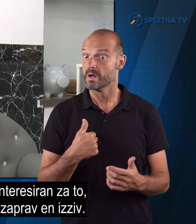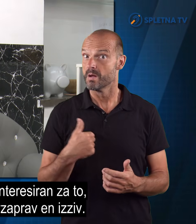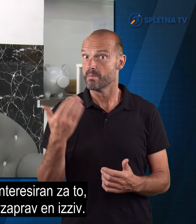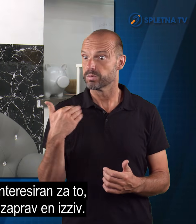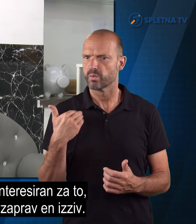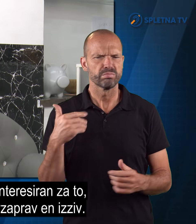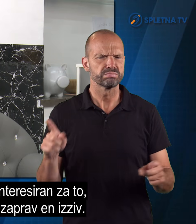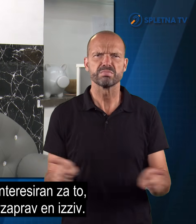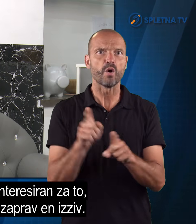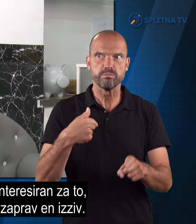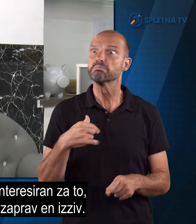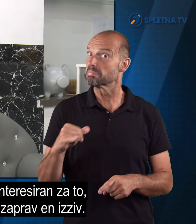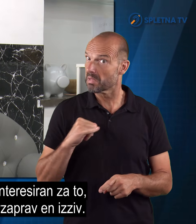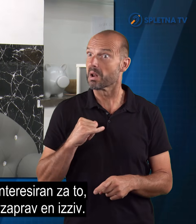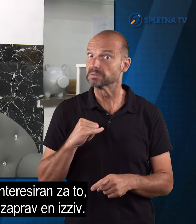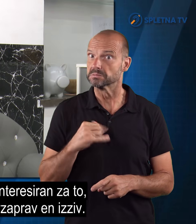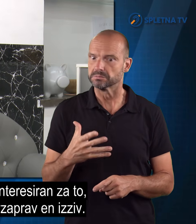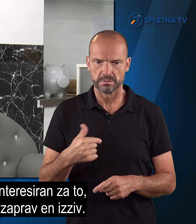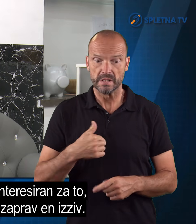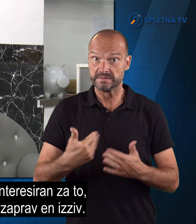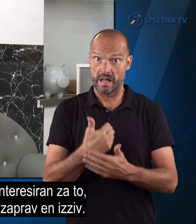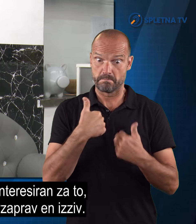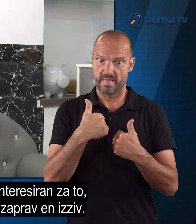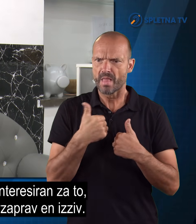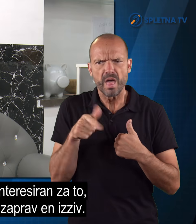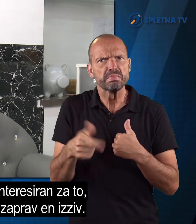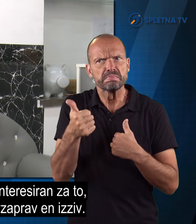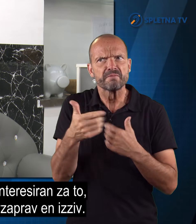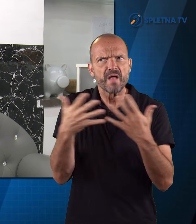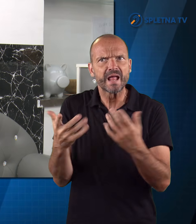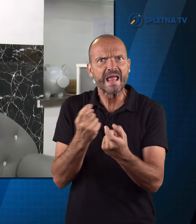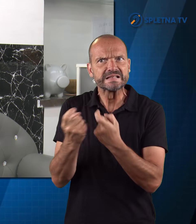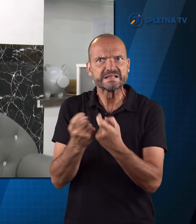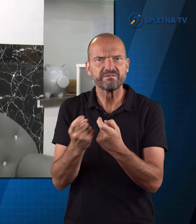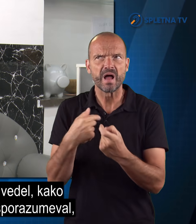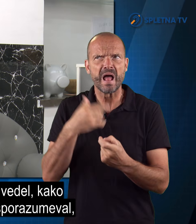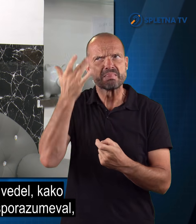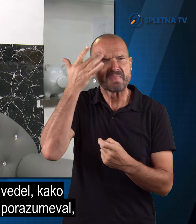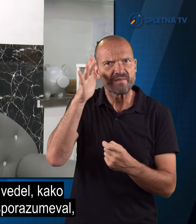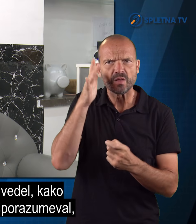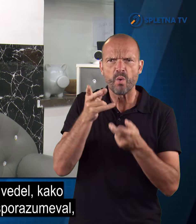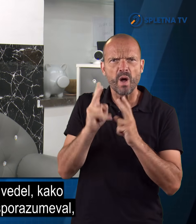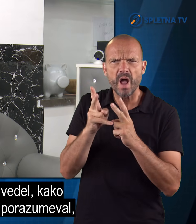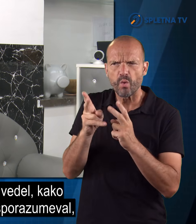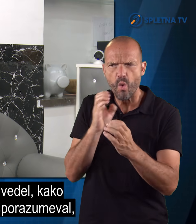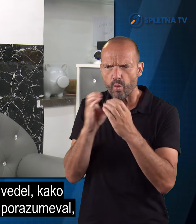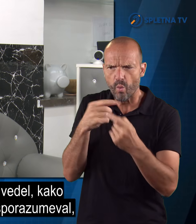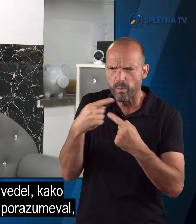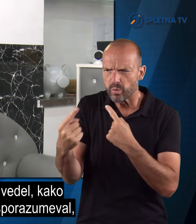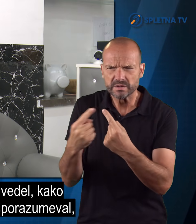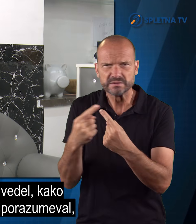Bil sem takoj zainteresiran za to, ker mi je bil pravzaprav en izziv. Nisem sicer vedel, kako bom z